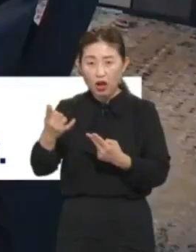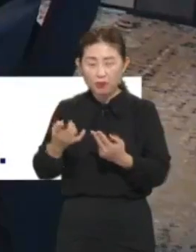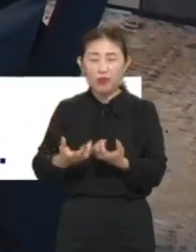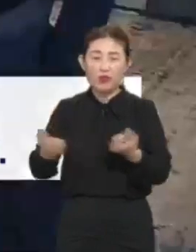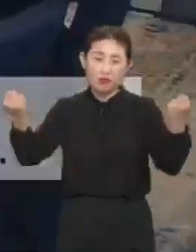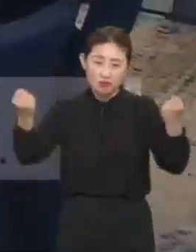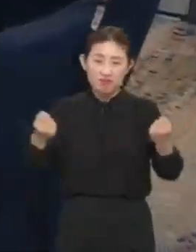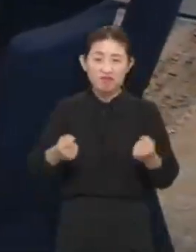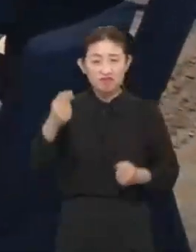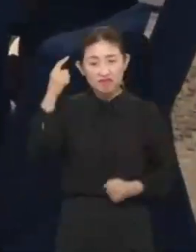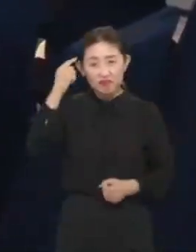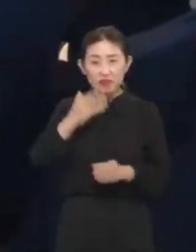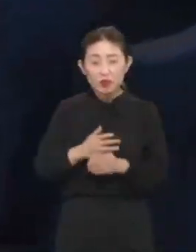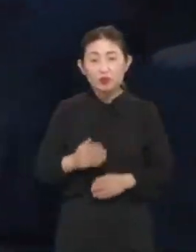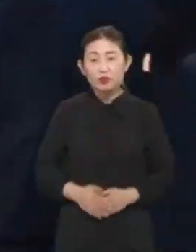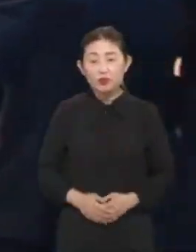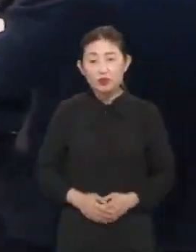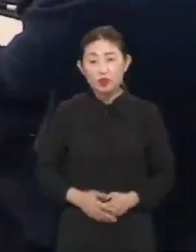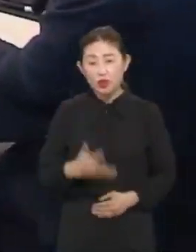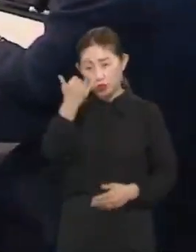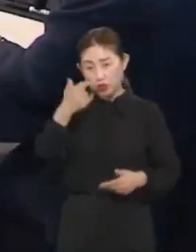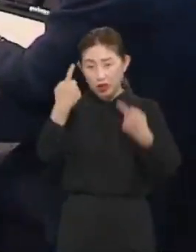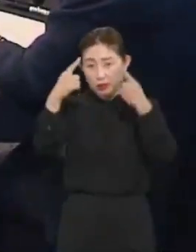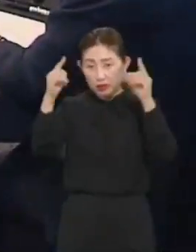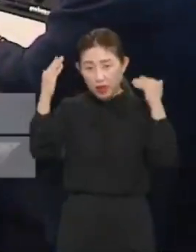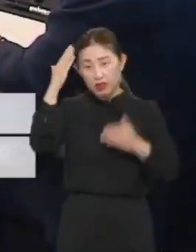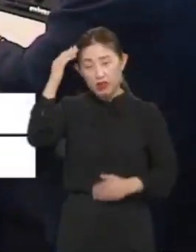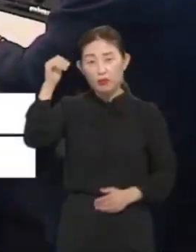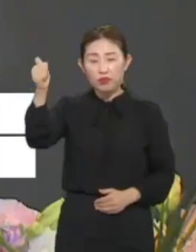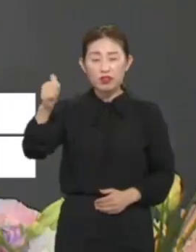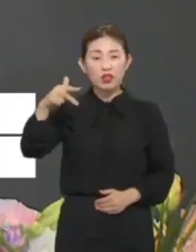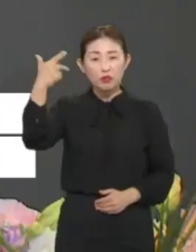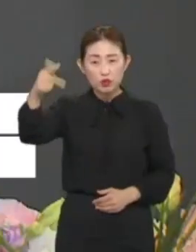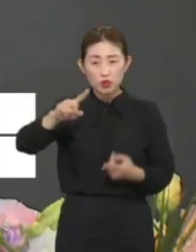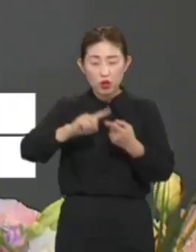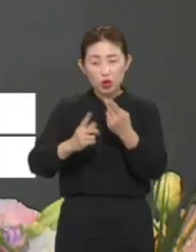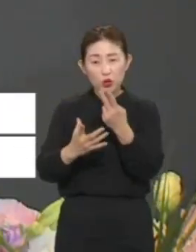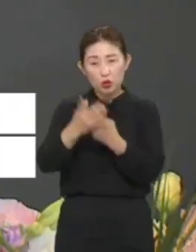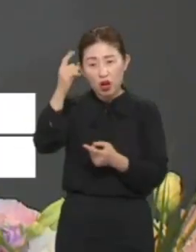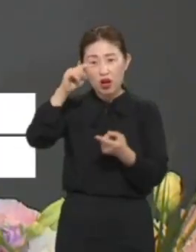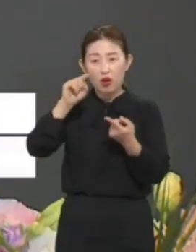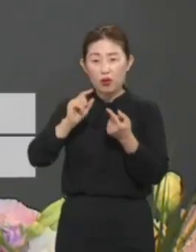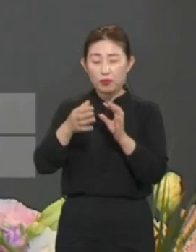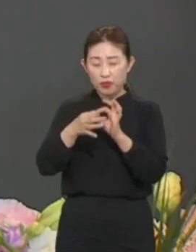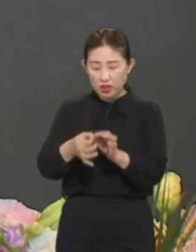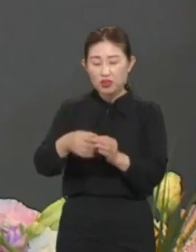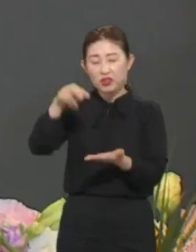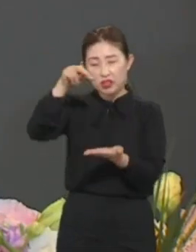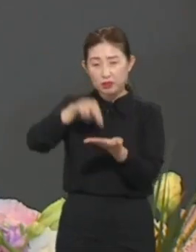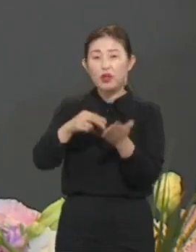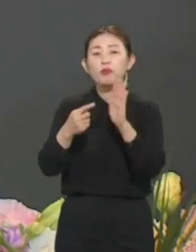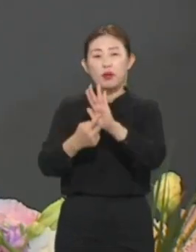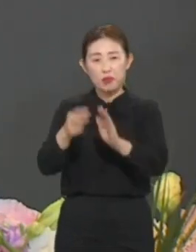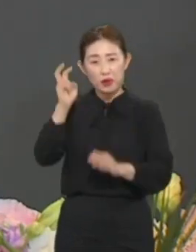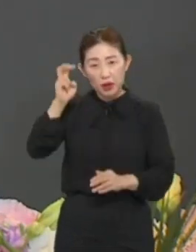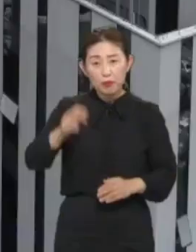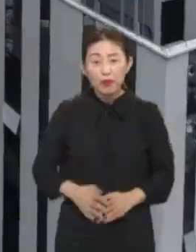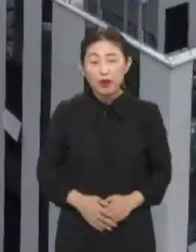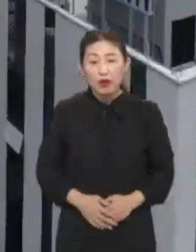없습니다. 충남대 이진숙 총장이 이르면 다음 주쯤 통합과 관련한 입장문을 발표할 것으로 알려진 가운데